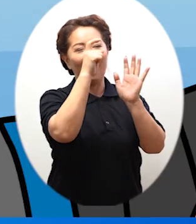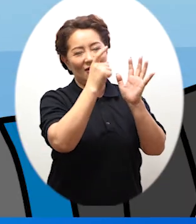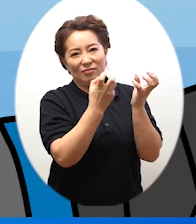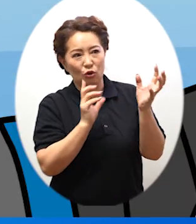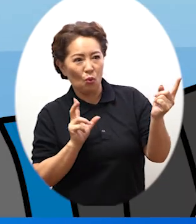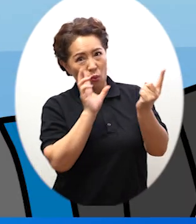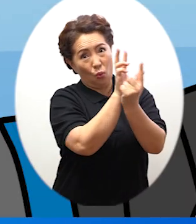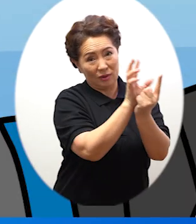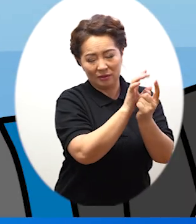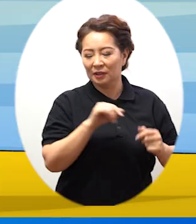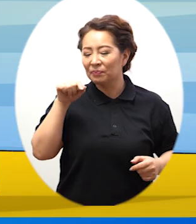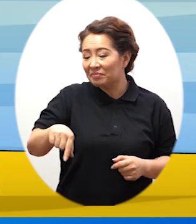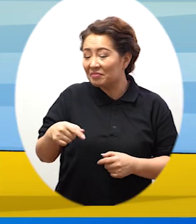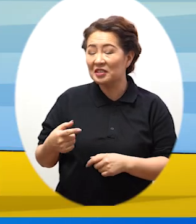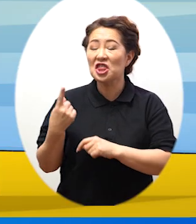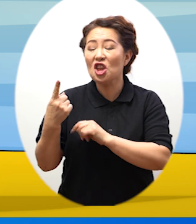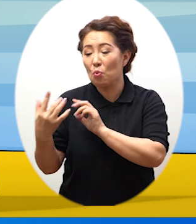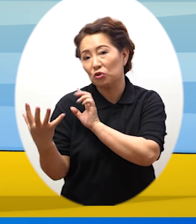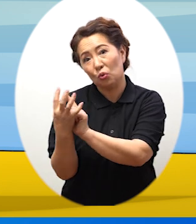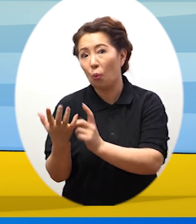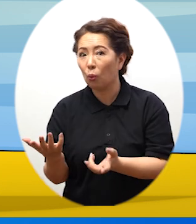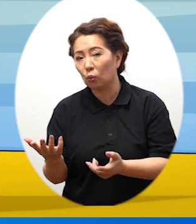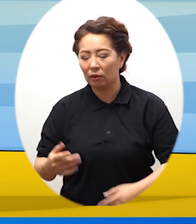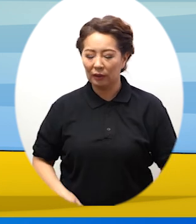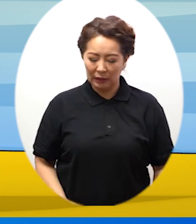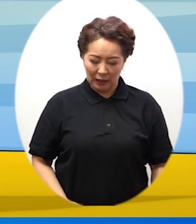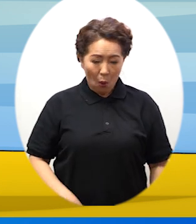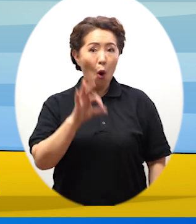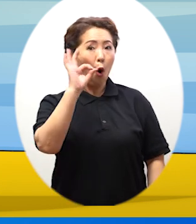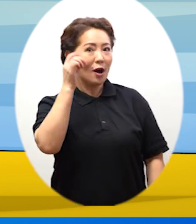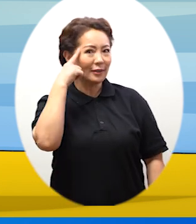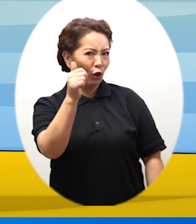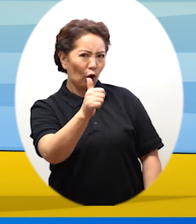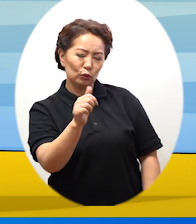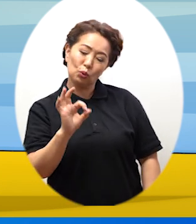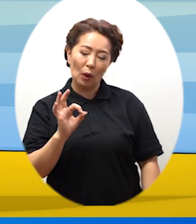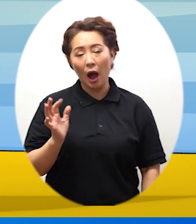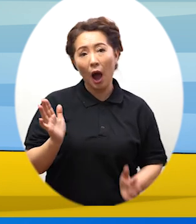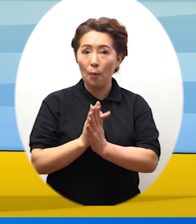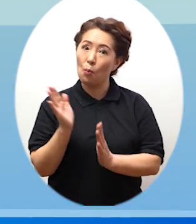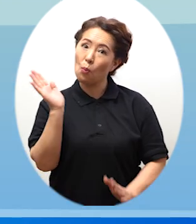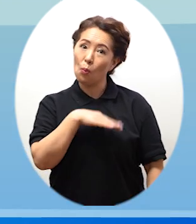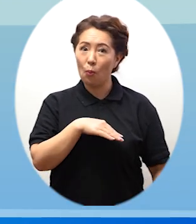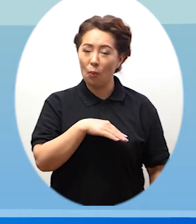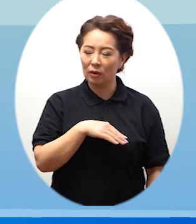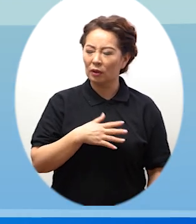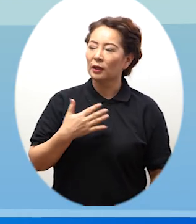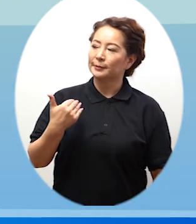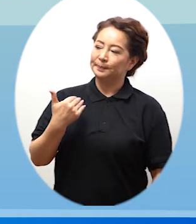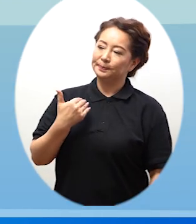1 можгорлоо явцгаах уу? Ёстой гой санаа. За тгий. Хин нь хамт явах вэ?